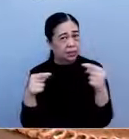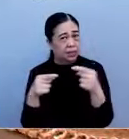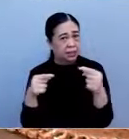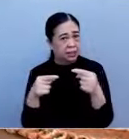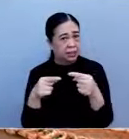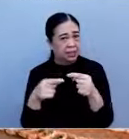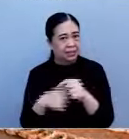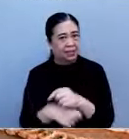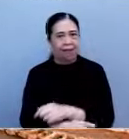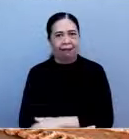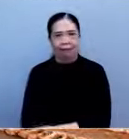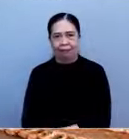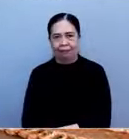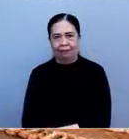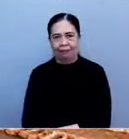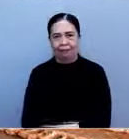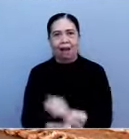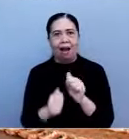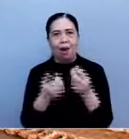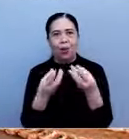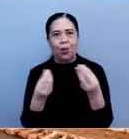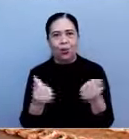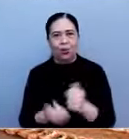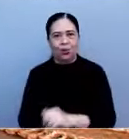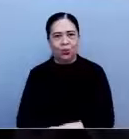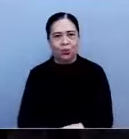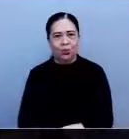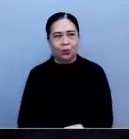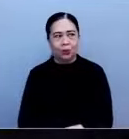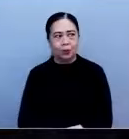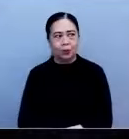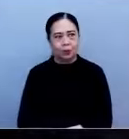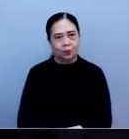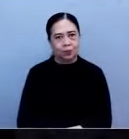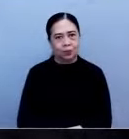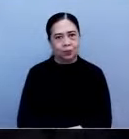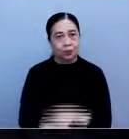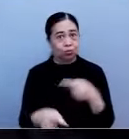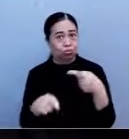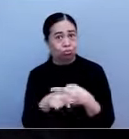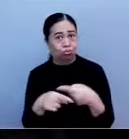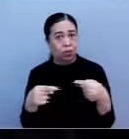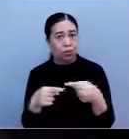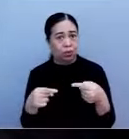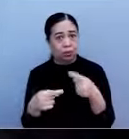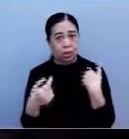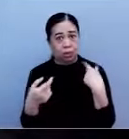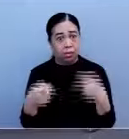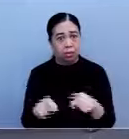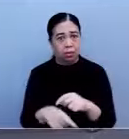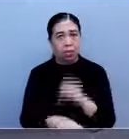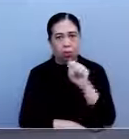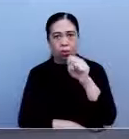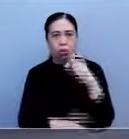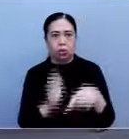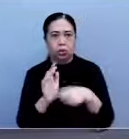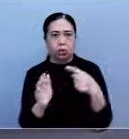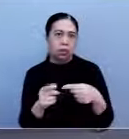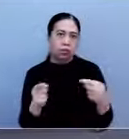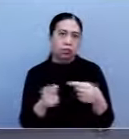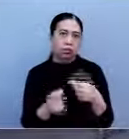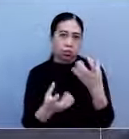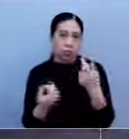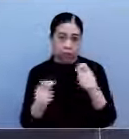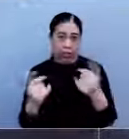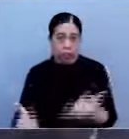nagkakalisan, paano, how do you deal? Paano? Yung mga ano, conflict. Pagka medyo, may conflict. Pero nangyayari ba? Nagkakaroon? Oo, minsan talaga. Gusto ko i-try natin